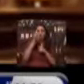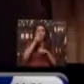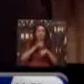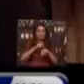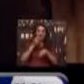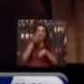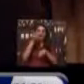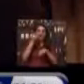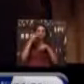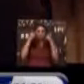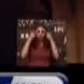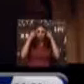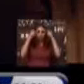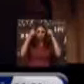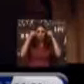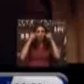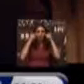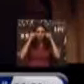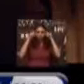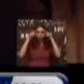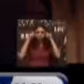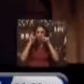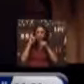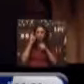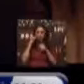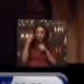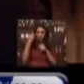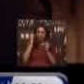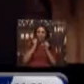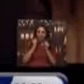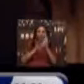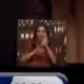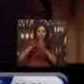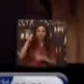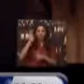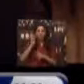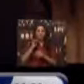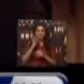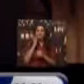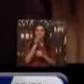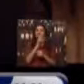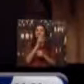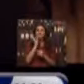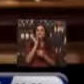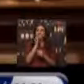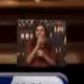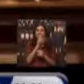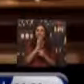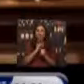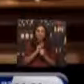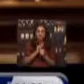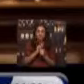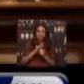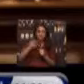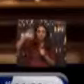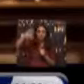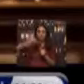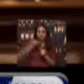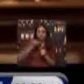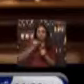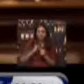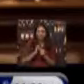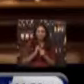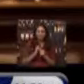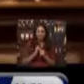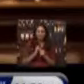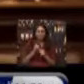قعدت اعمل حاجات لمده يمكن ربع ساعه. لا اختار العريس كويس قوي بصراحه، انتوا جبتوا عريس